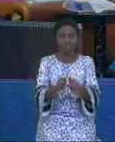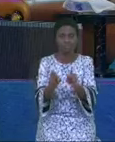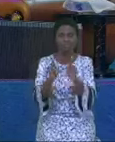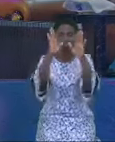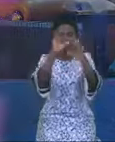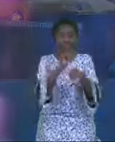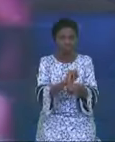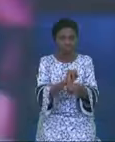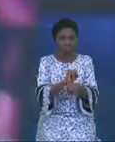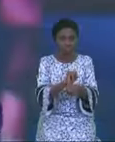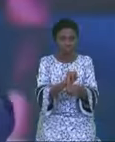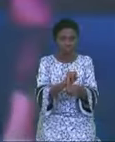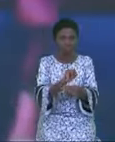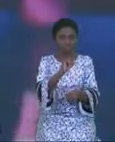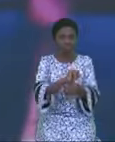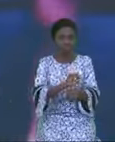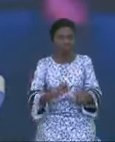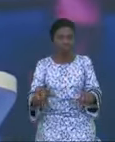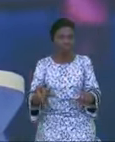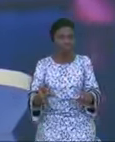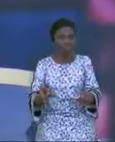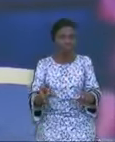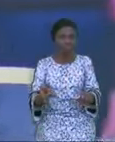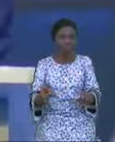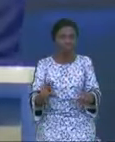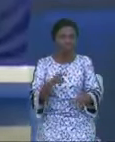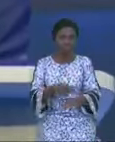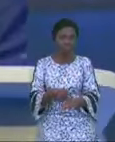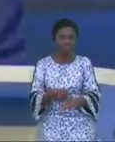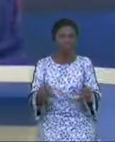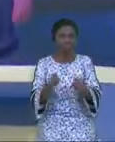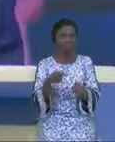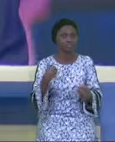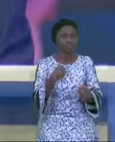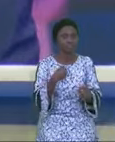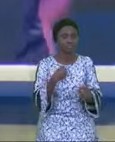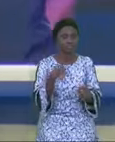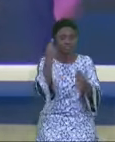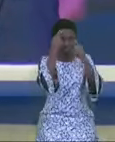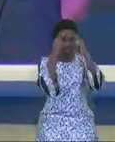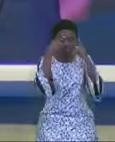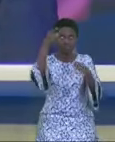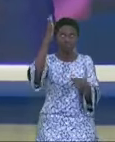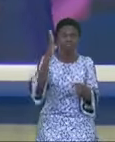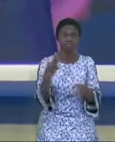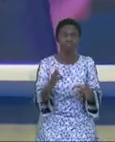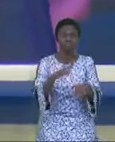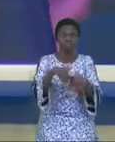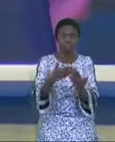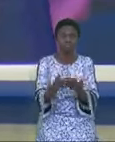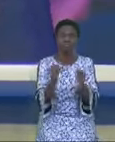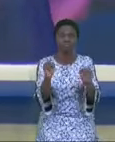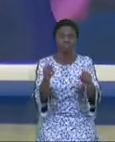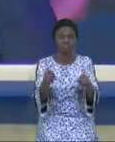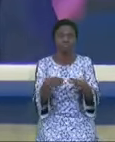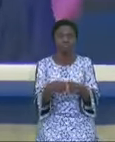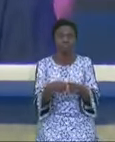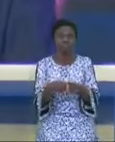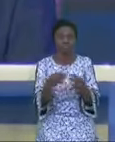de la session de miracle comme le considérons le Dieu de toute possibilité